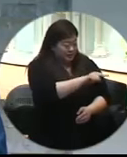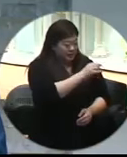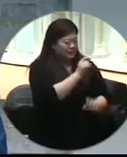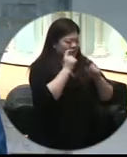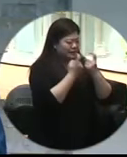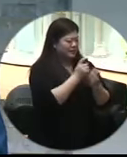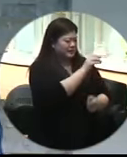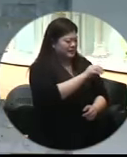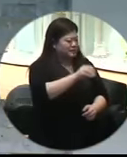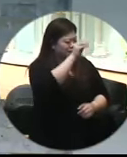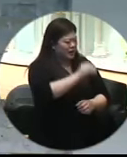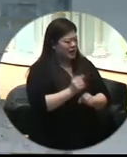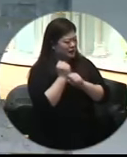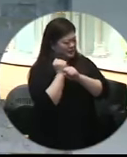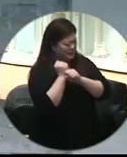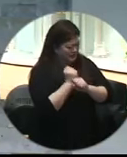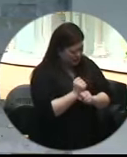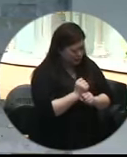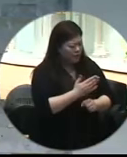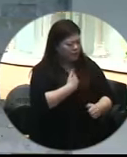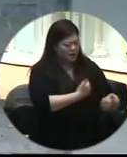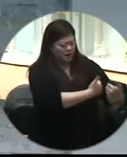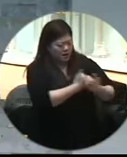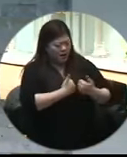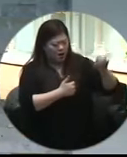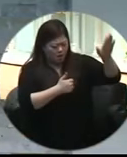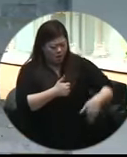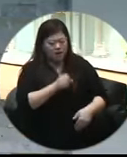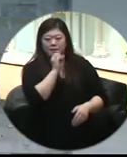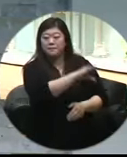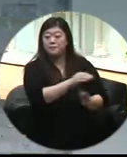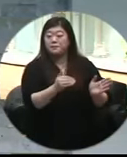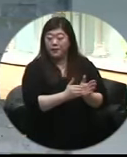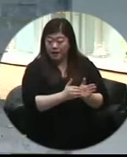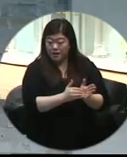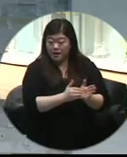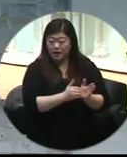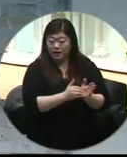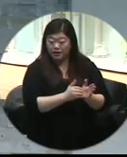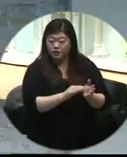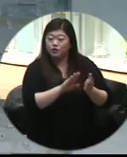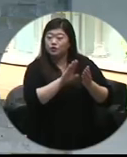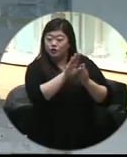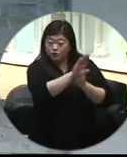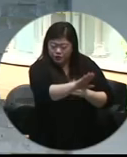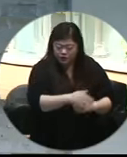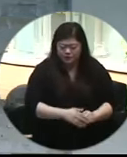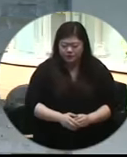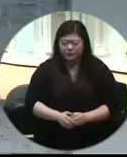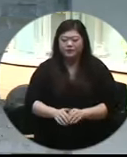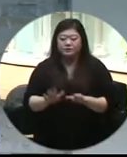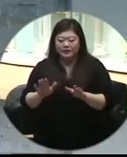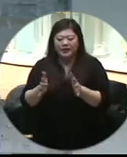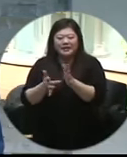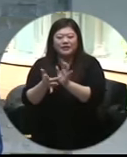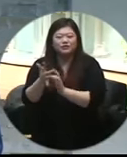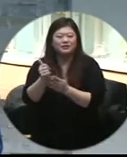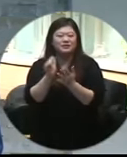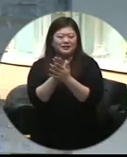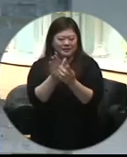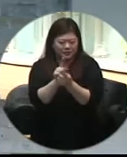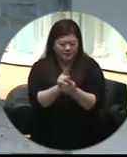쫓으라라는 이런 제자 도를 가르쳤습니다. 그리고 나서 이제 이번에는 예수님께서